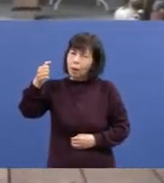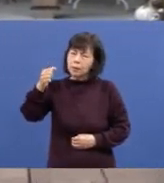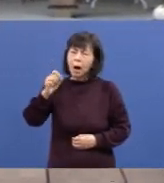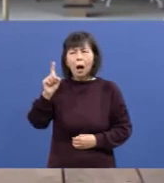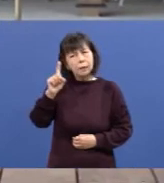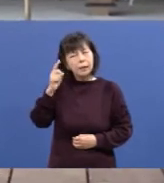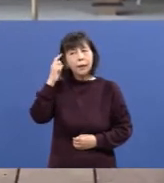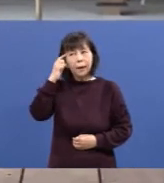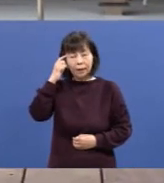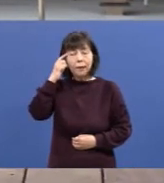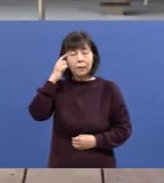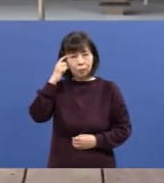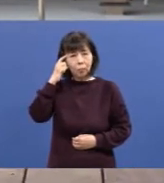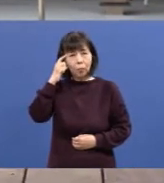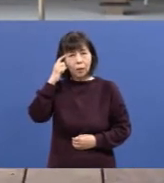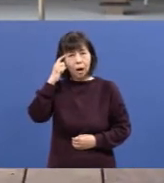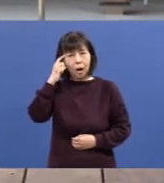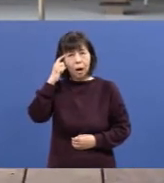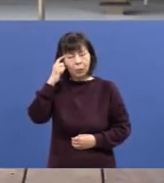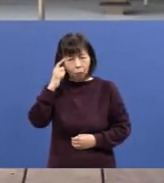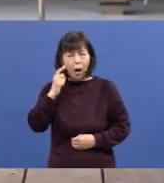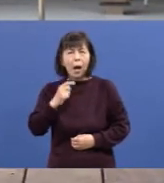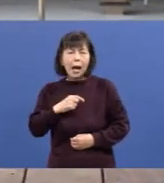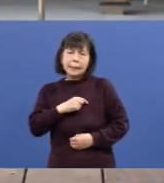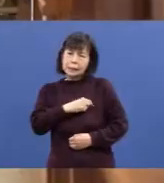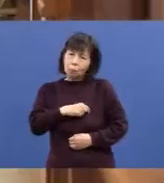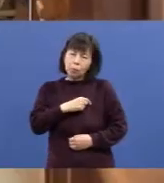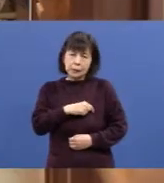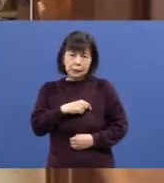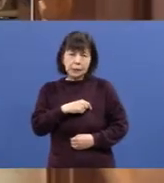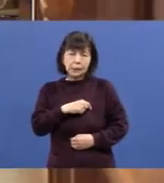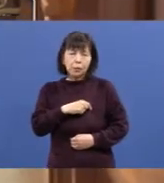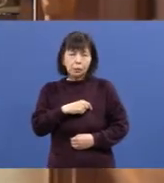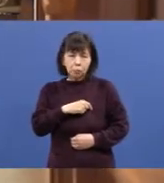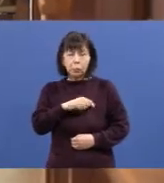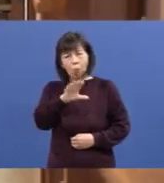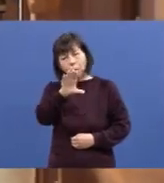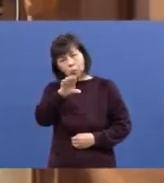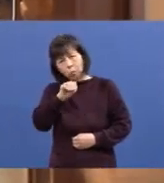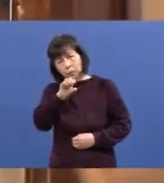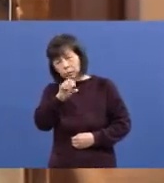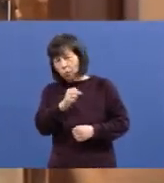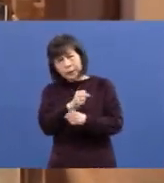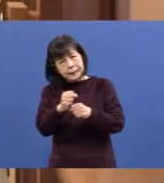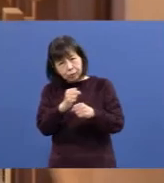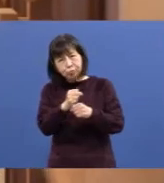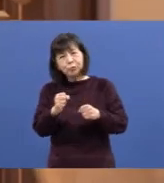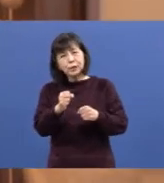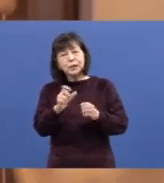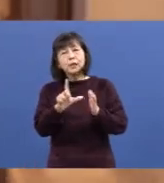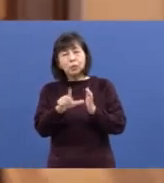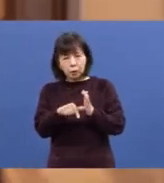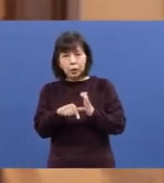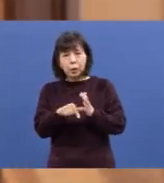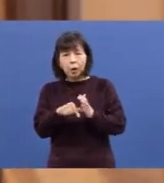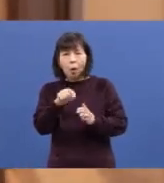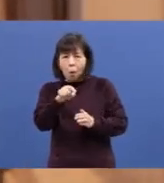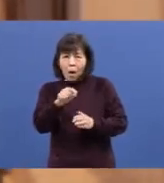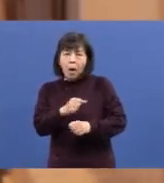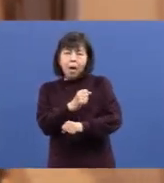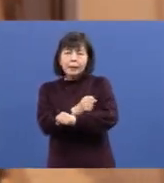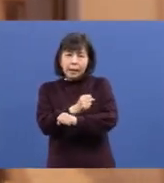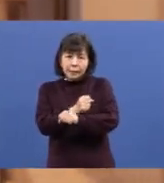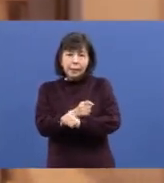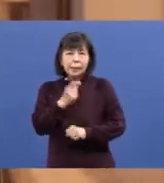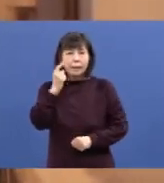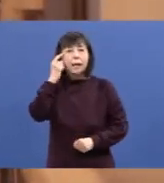ているのかとか、やっぱりどう思っているのか、利用者さんの気持ちっていうのがちょっと読み取りにくかったりしてて、その部分がちょっと